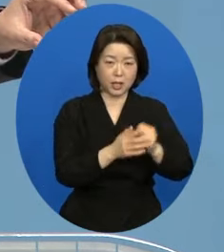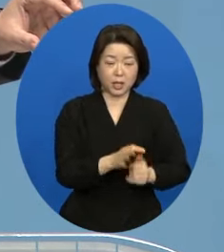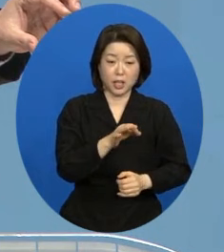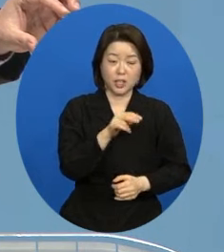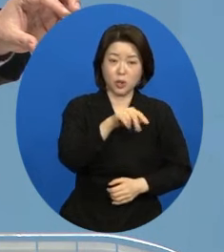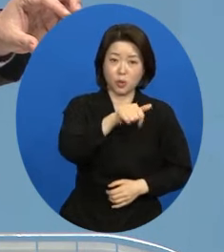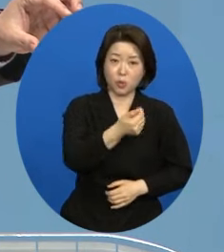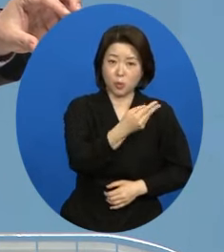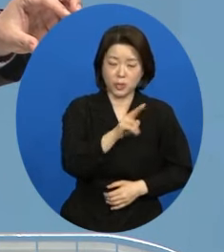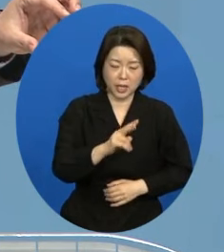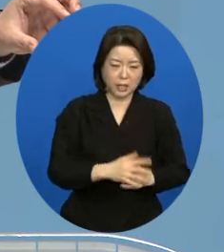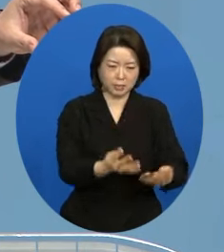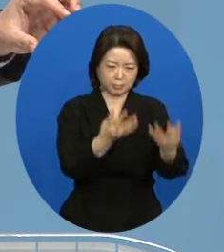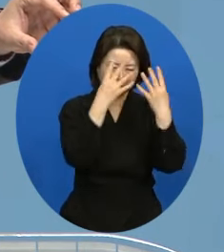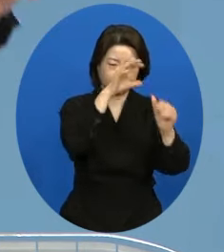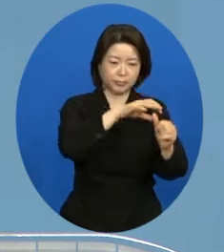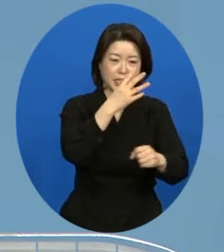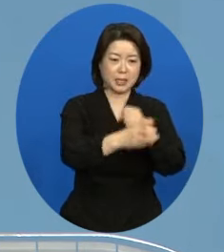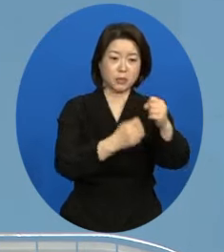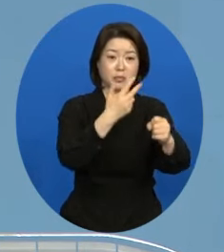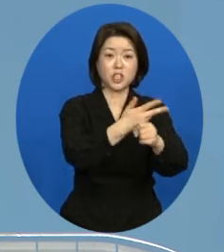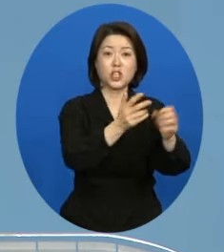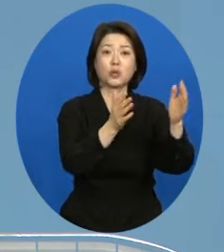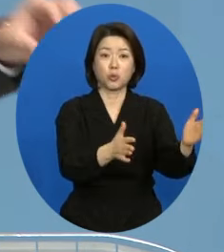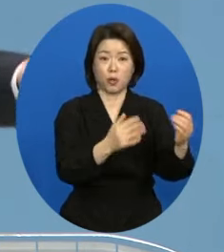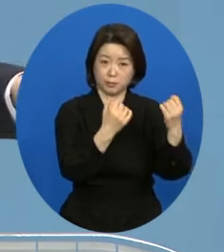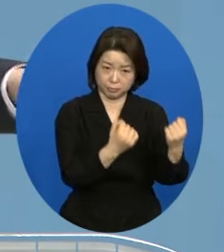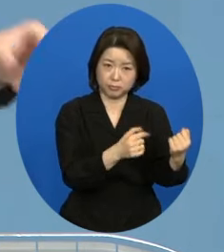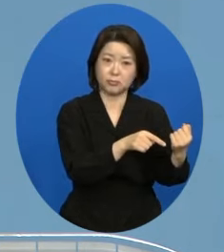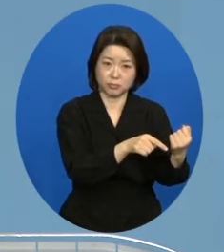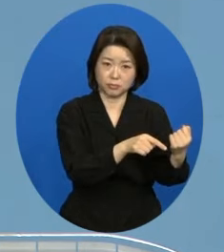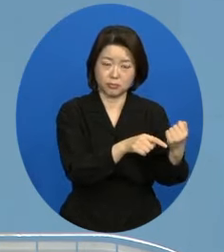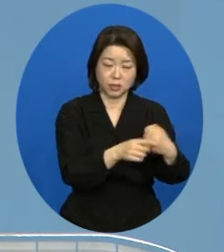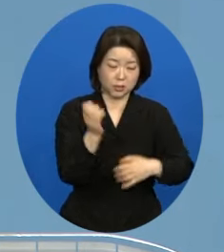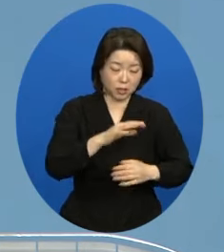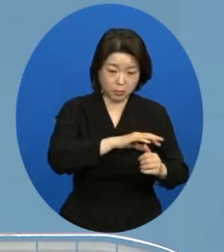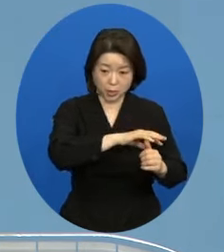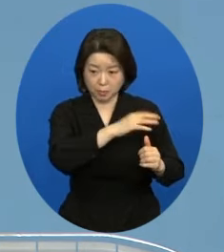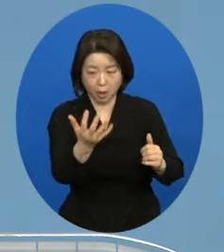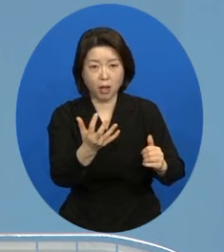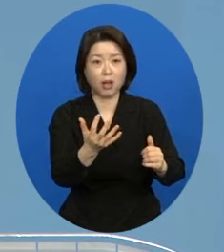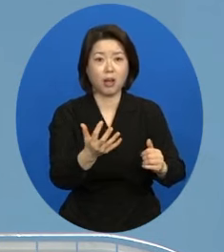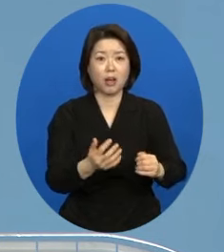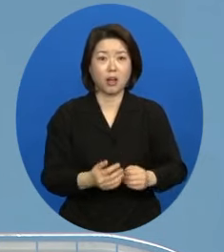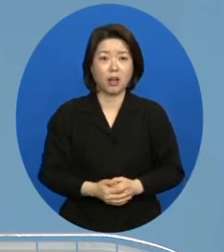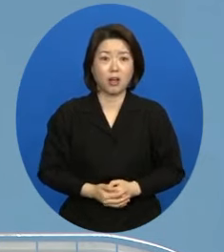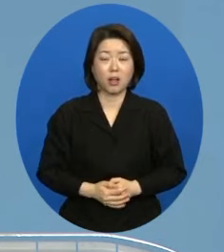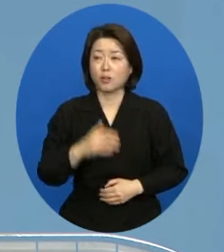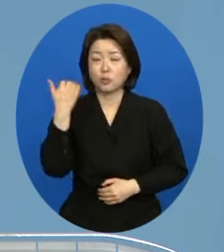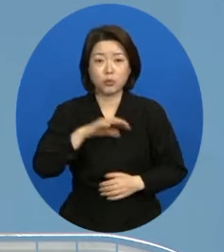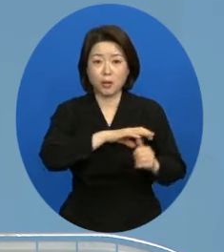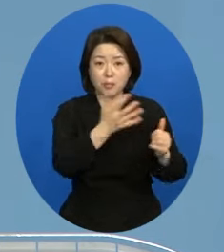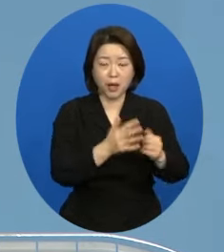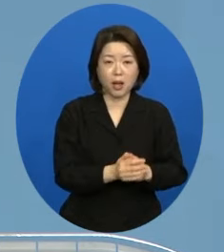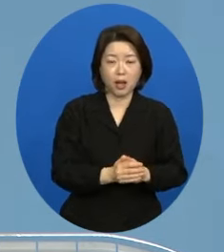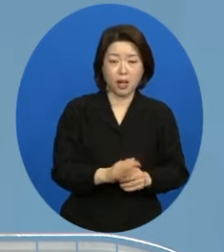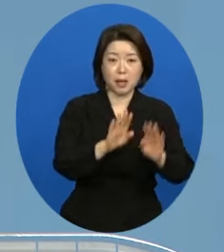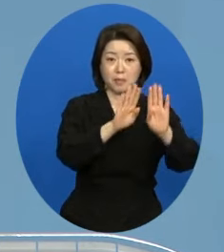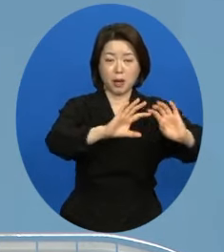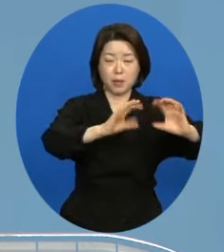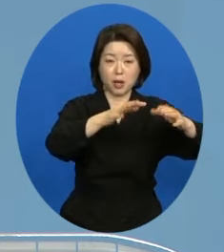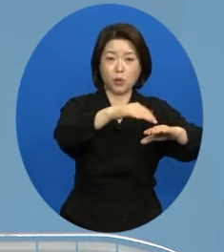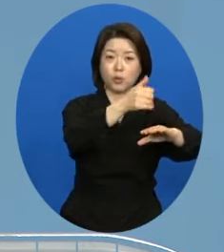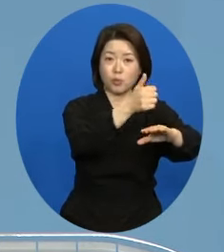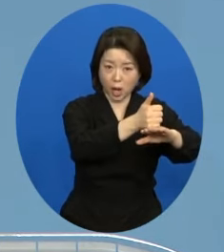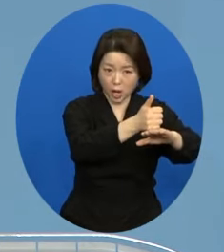37년을 복역을 합니다 근데 갑자기 그 감옥에서 풀려 놔요 누가 풀어 주냐는 바벨론의